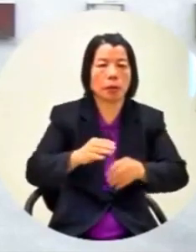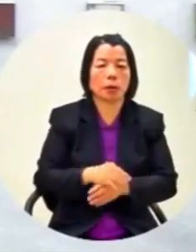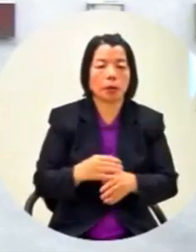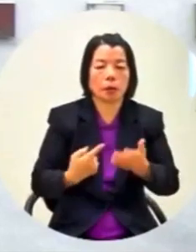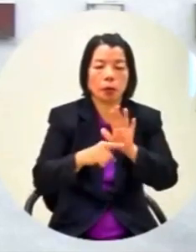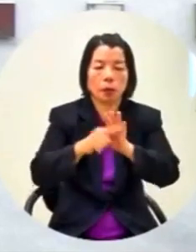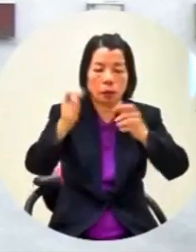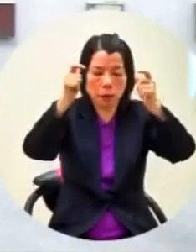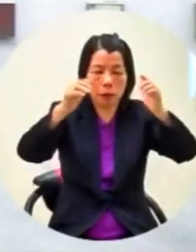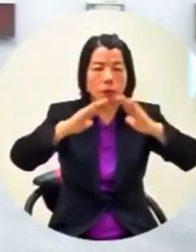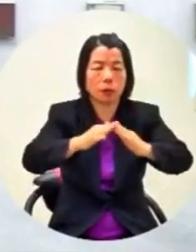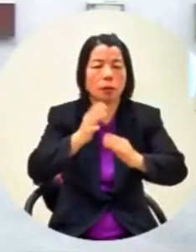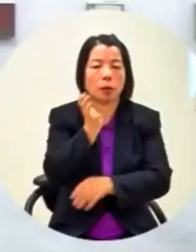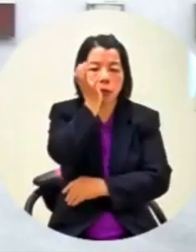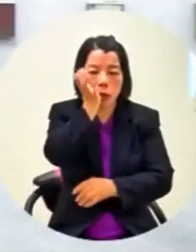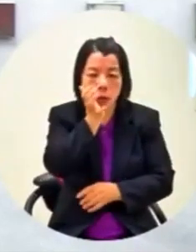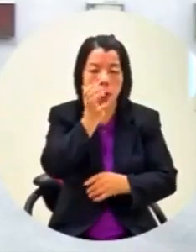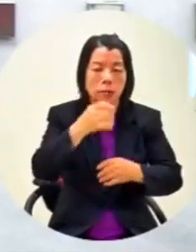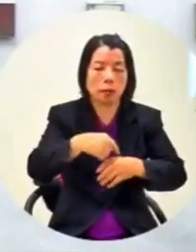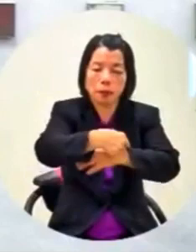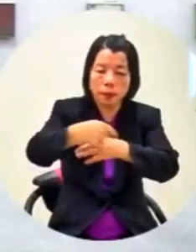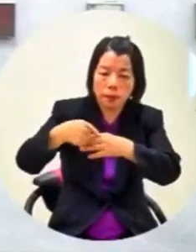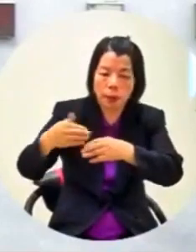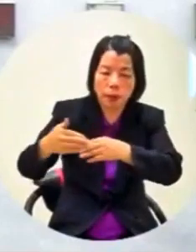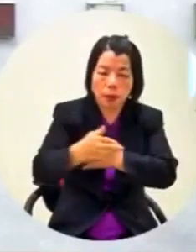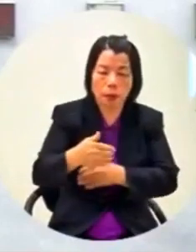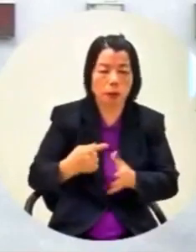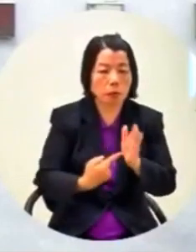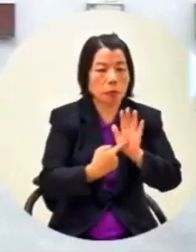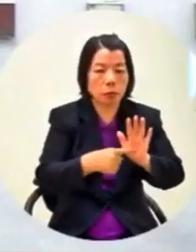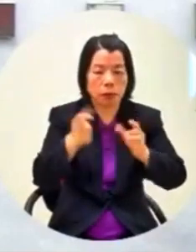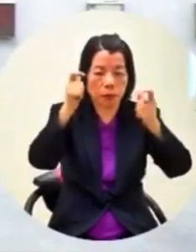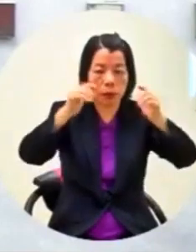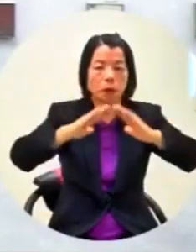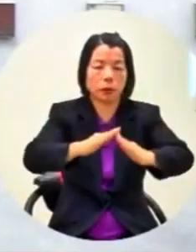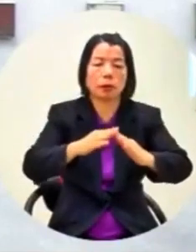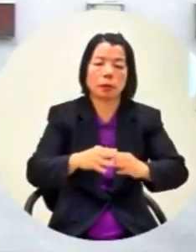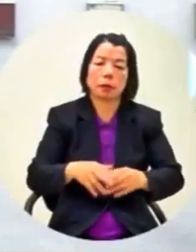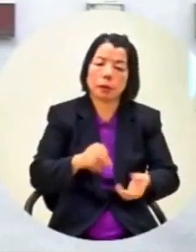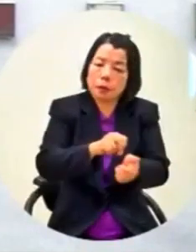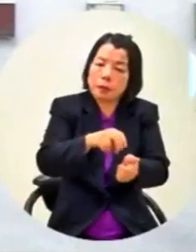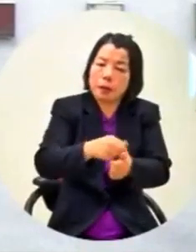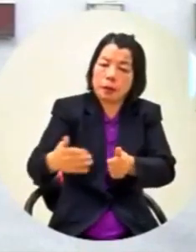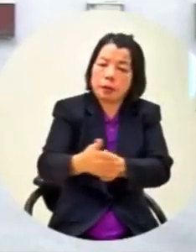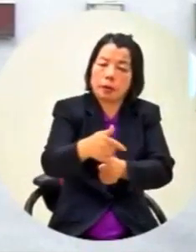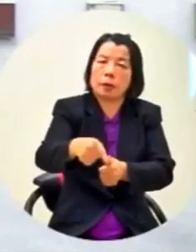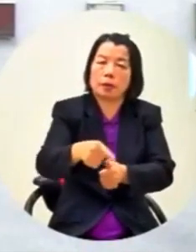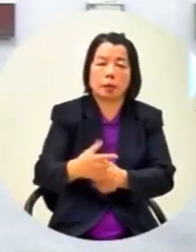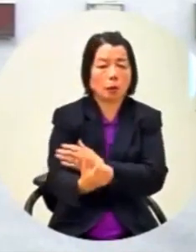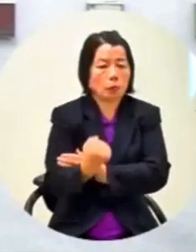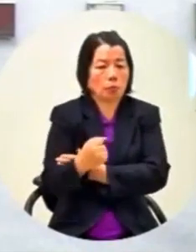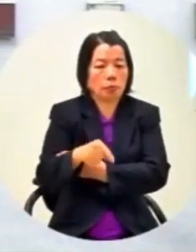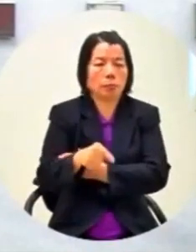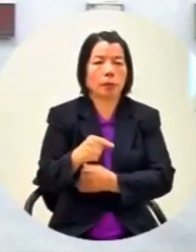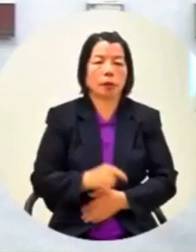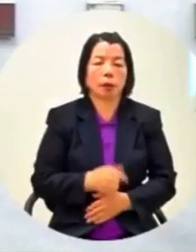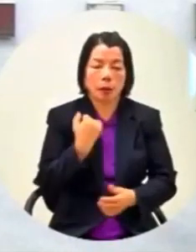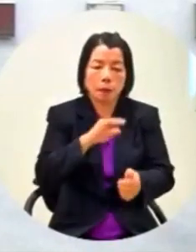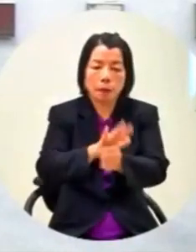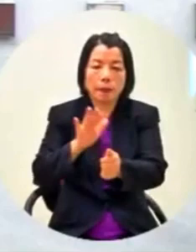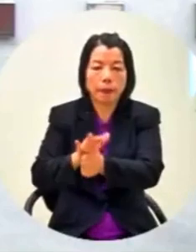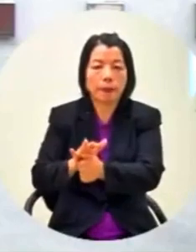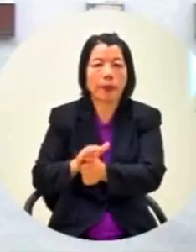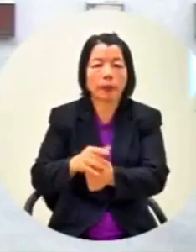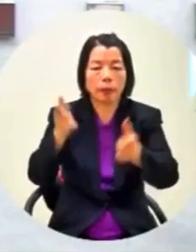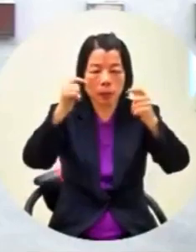鱼，造成轰动，显示我们高雄市的养殖业的实力。只要能够协助高雄的渔民，